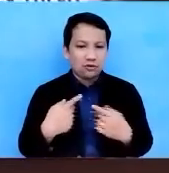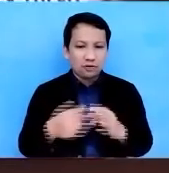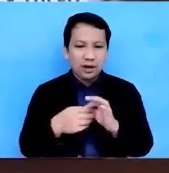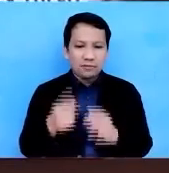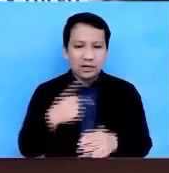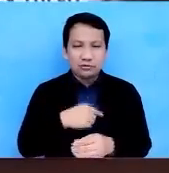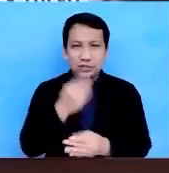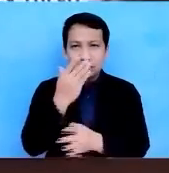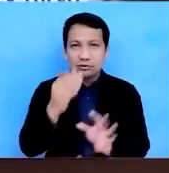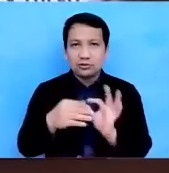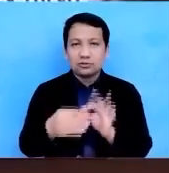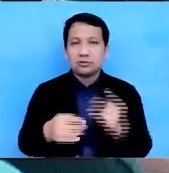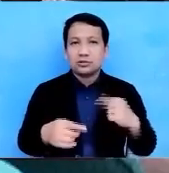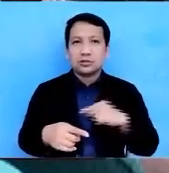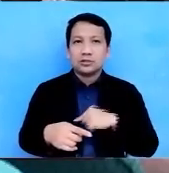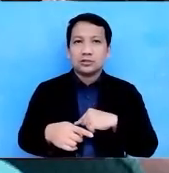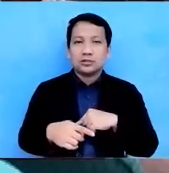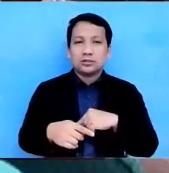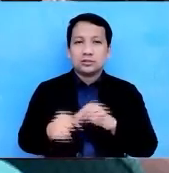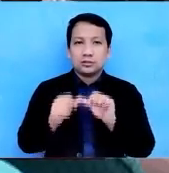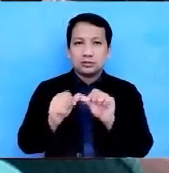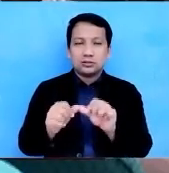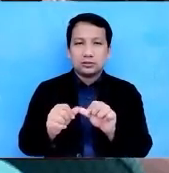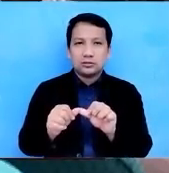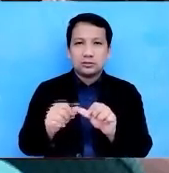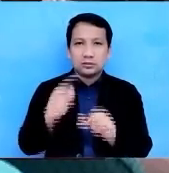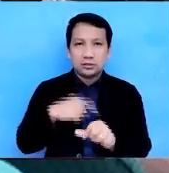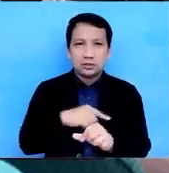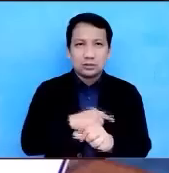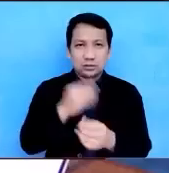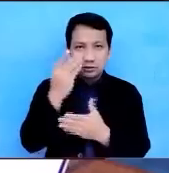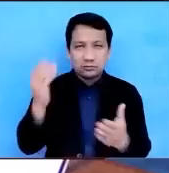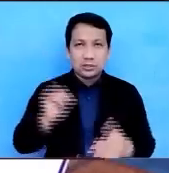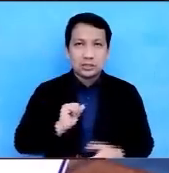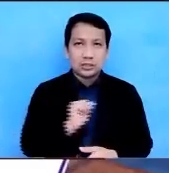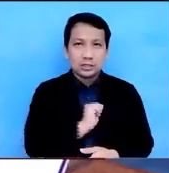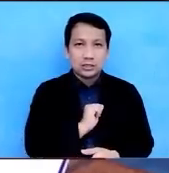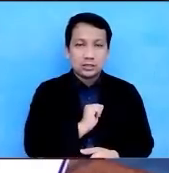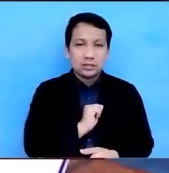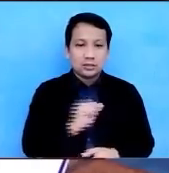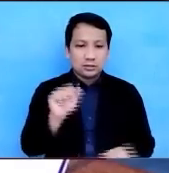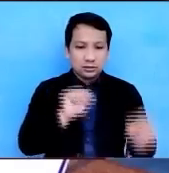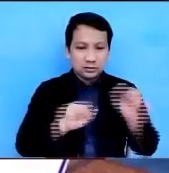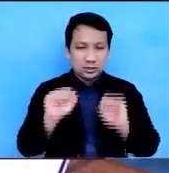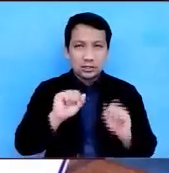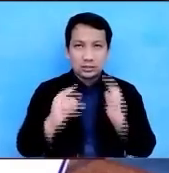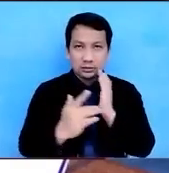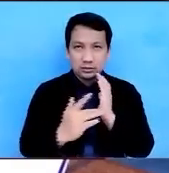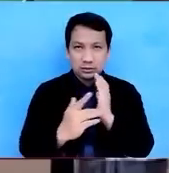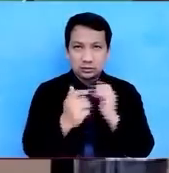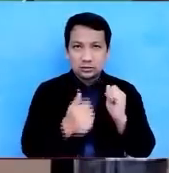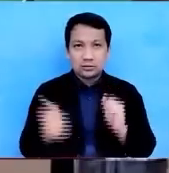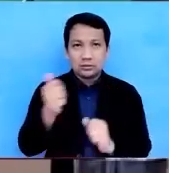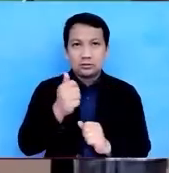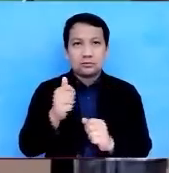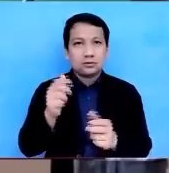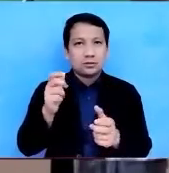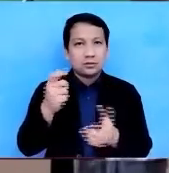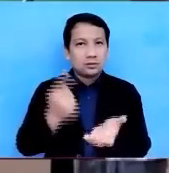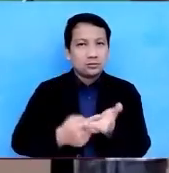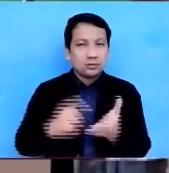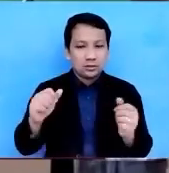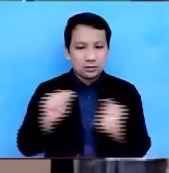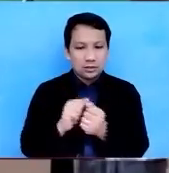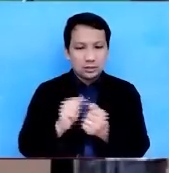ng Senado kanina. Pero sa pagkakataong ito, ang Senate Committee on Science and Technology ang nanguna sa pagdinig kasama ang Department